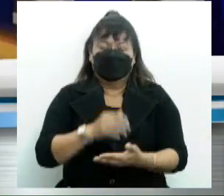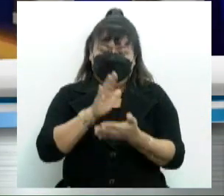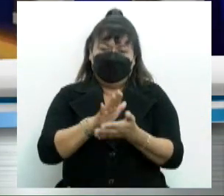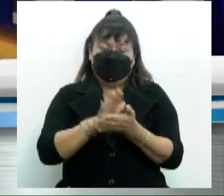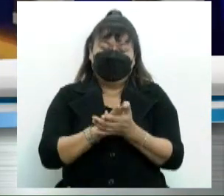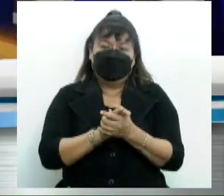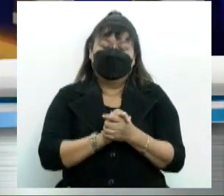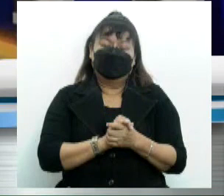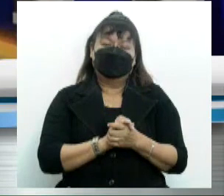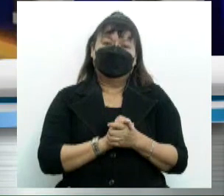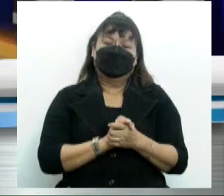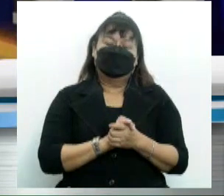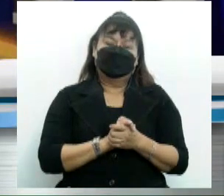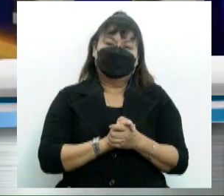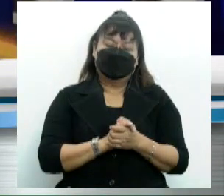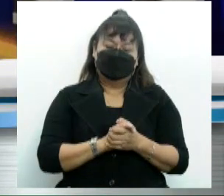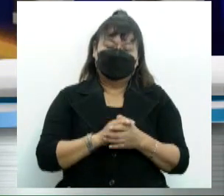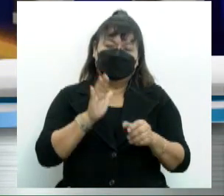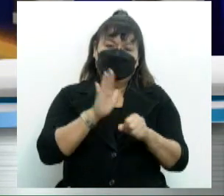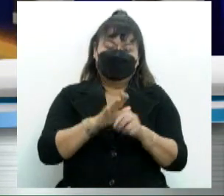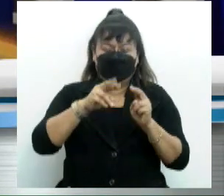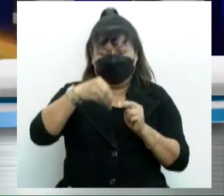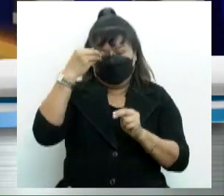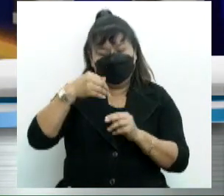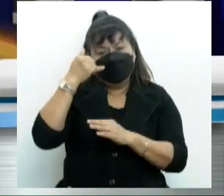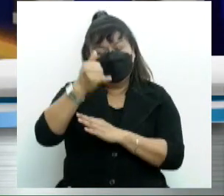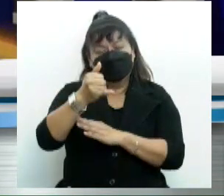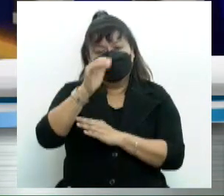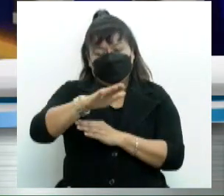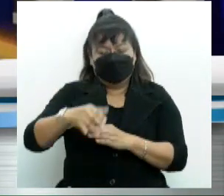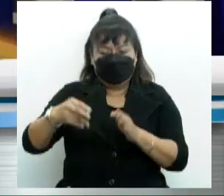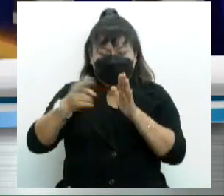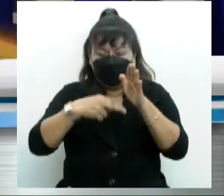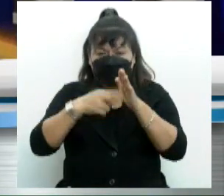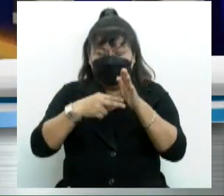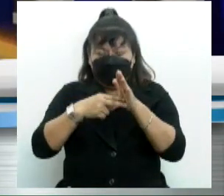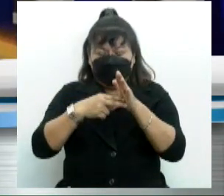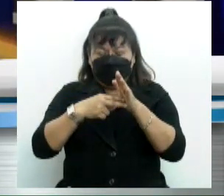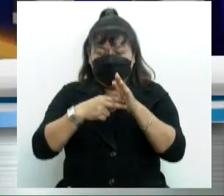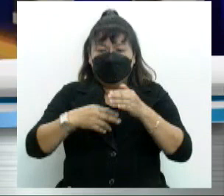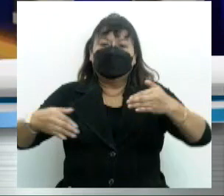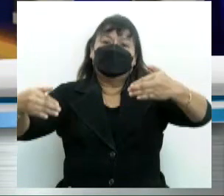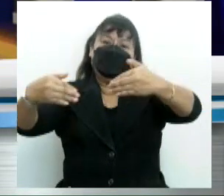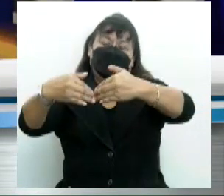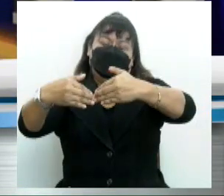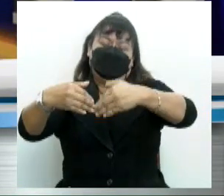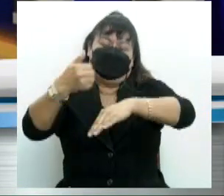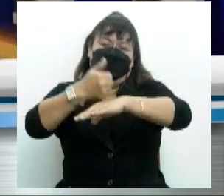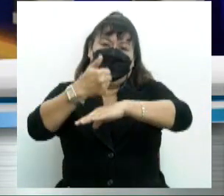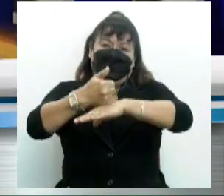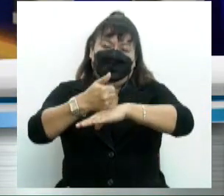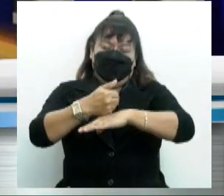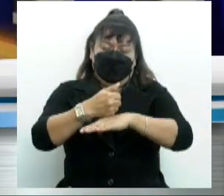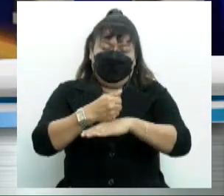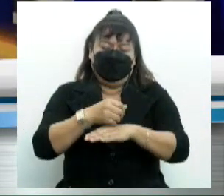เรียนผมขอนักเรียนเข้ามาที่ประตูนักเรียนนักเรียนวิ่งเข้ามาคอร์ดท่านผอฮะซึ่งเป็น